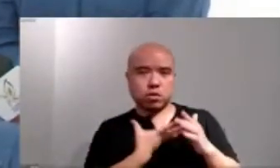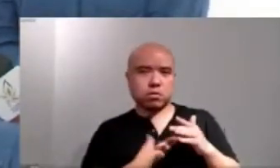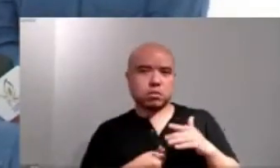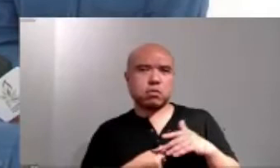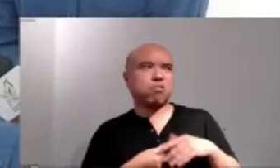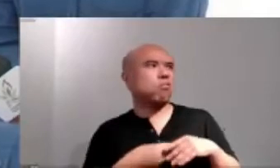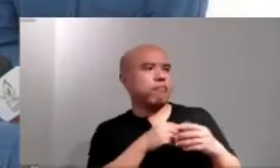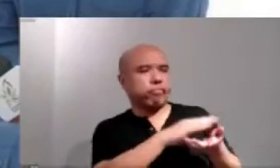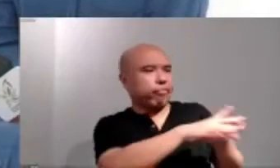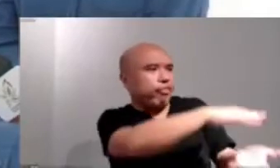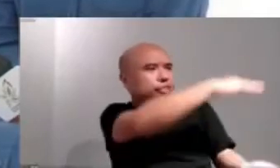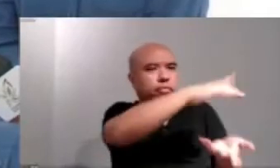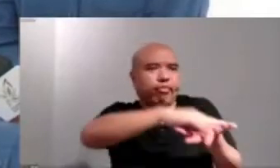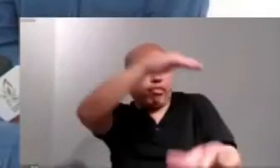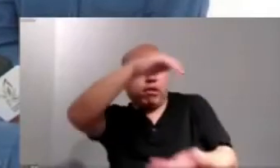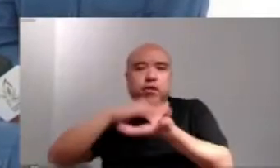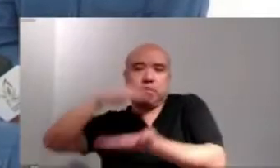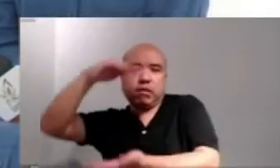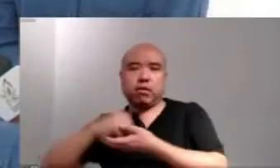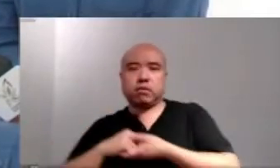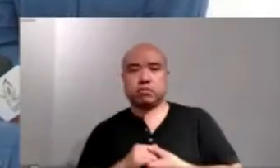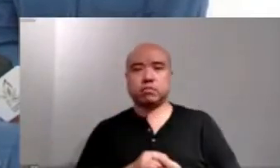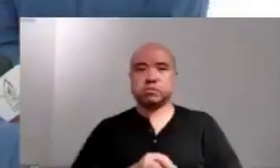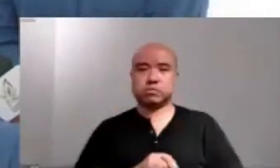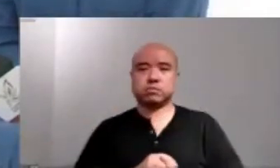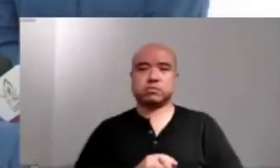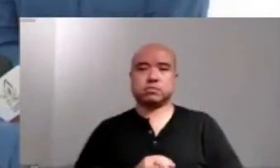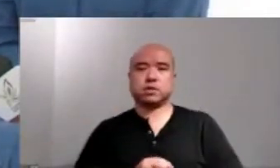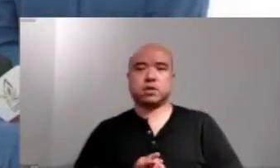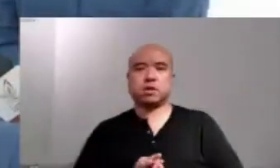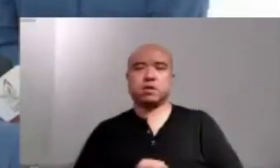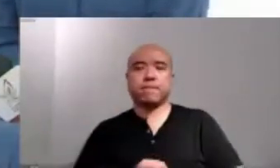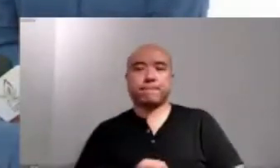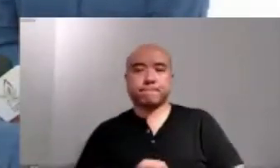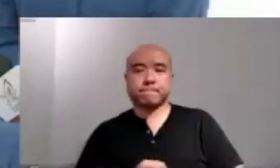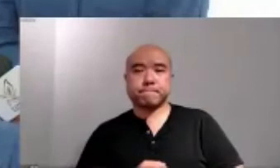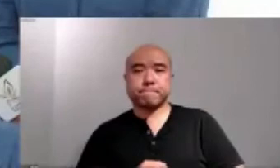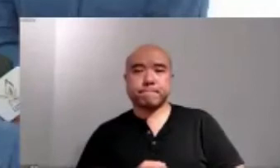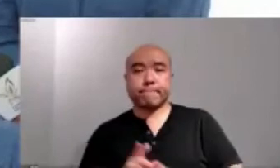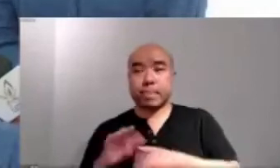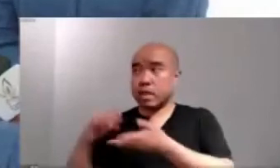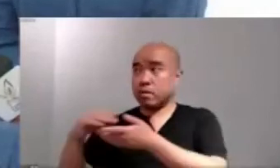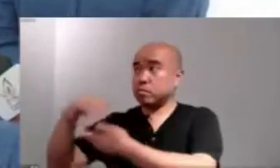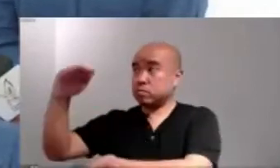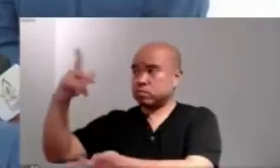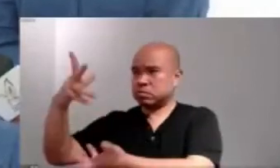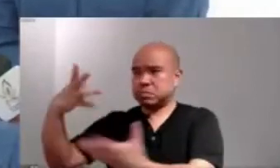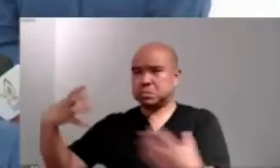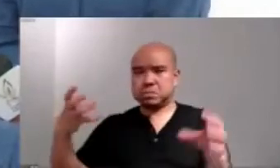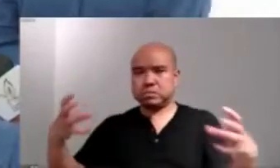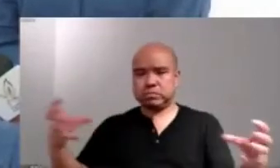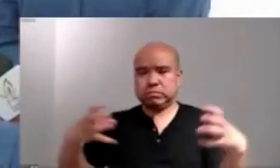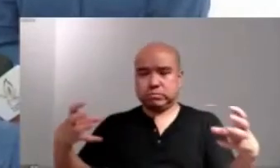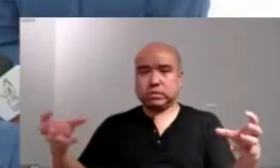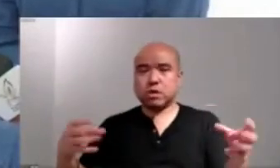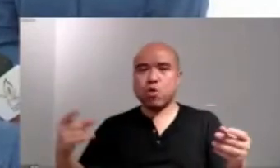嘢，喺房有好多嘢，即係你感覺上已經好似俾物件去佔據咗你嘅心靈啦。咁你